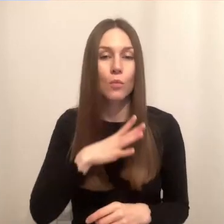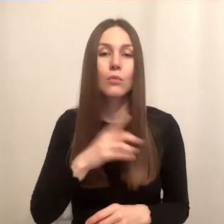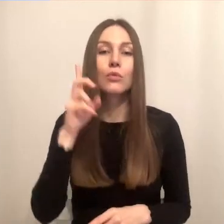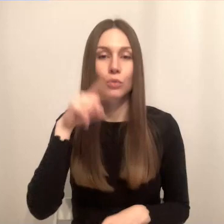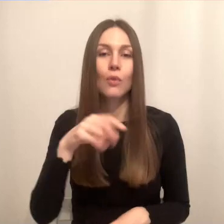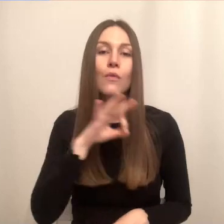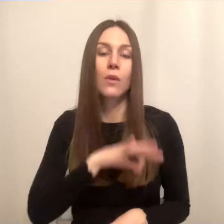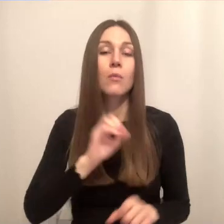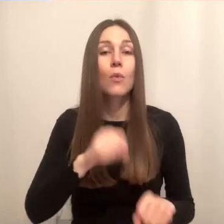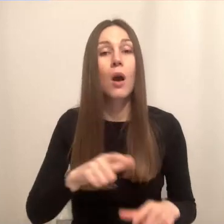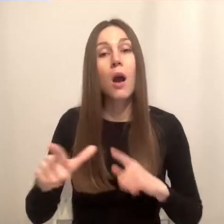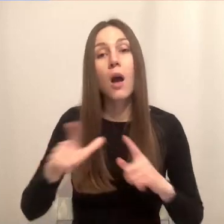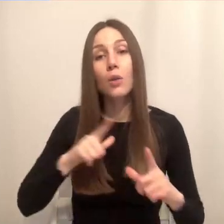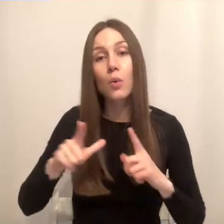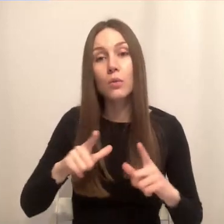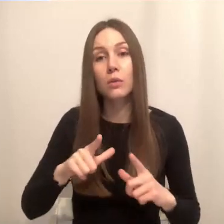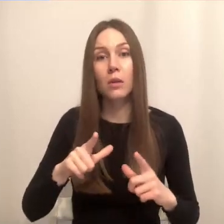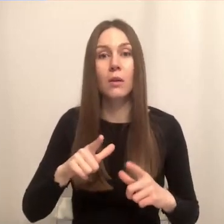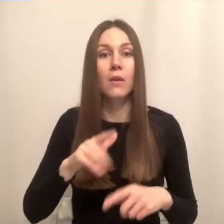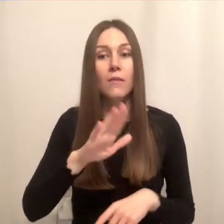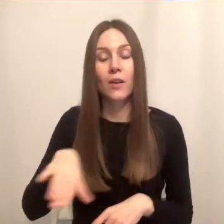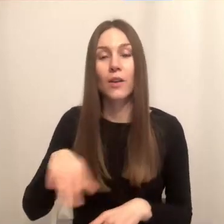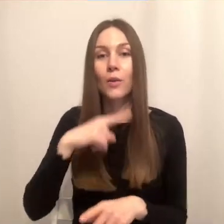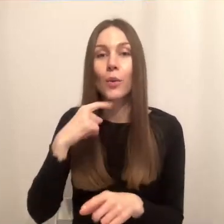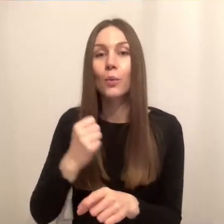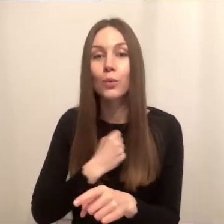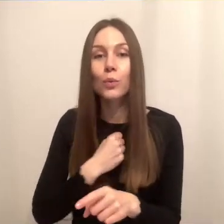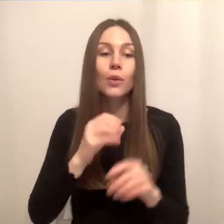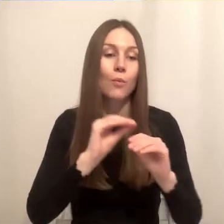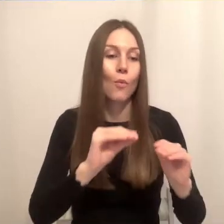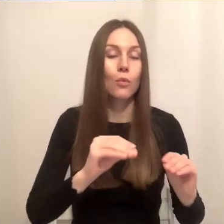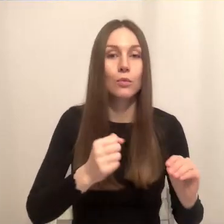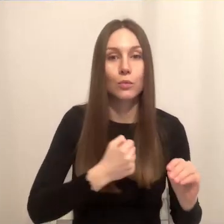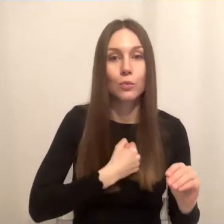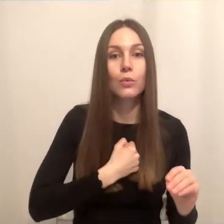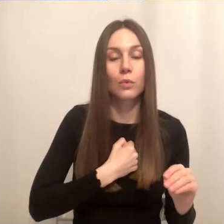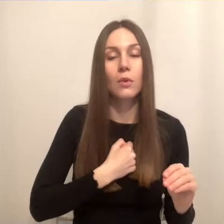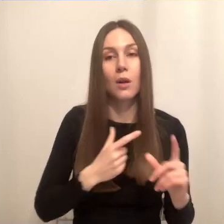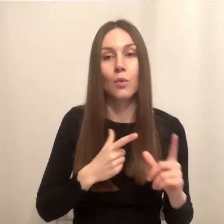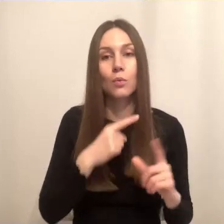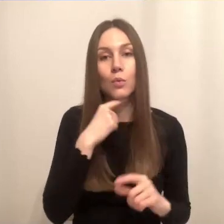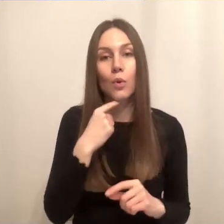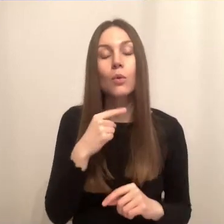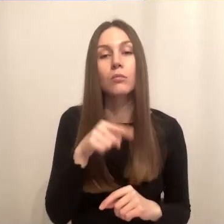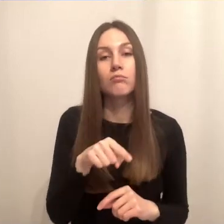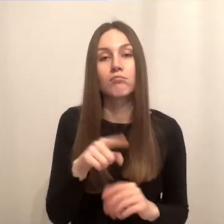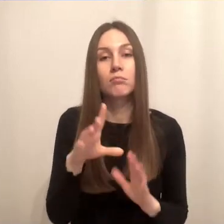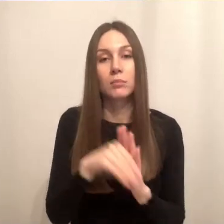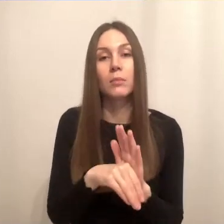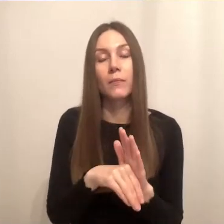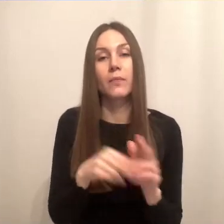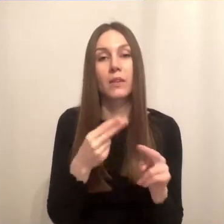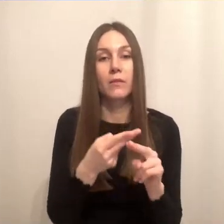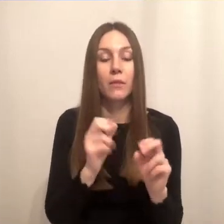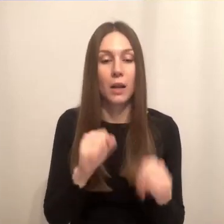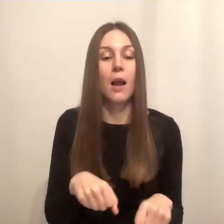per atostogas, kurių tikrai nemažai turi vaikai ir mokytojai, bet tai yra viena iš sudėdimųjų dalių, kas irgi pritrauktų